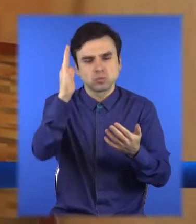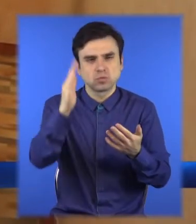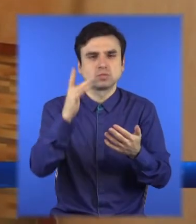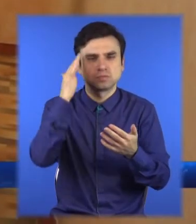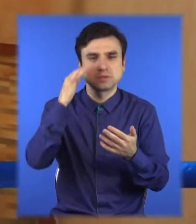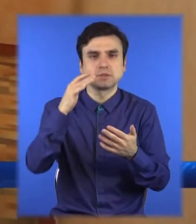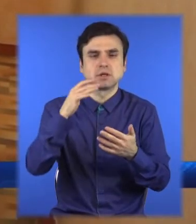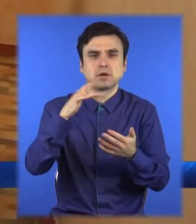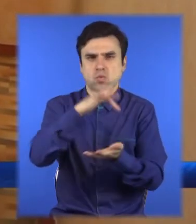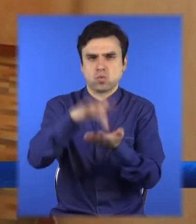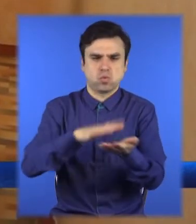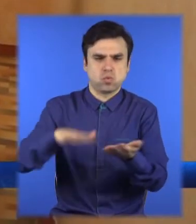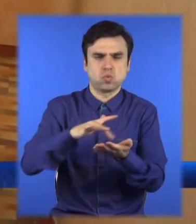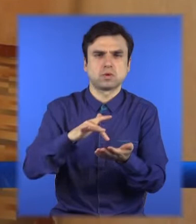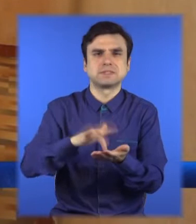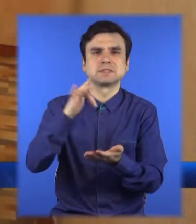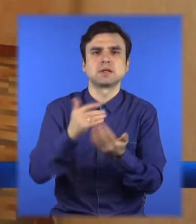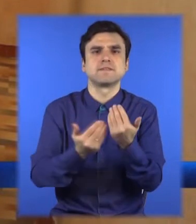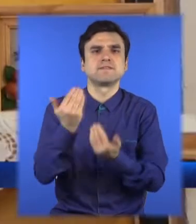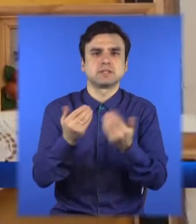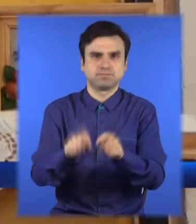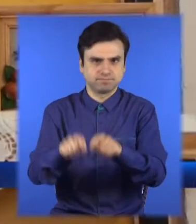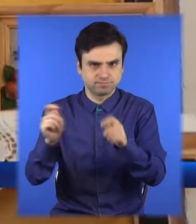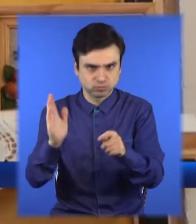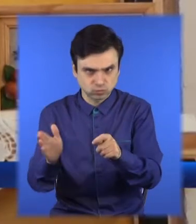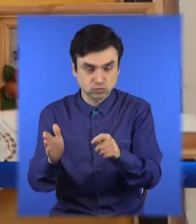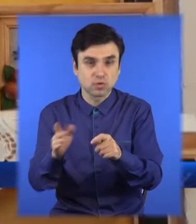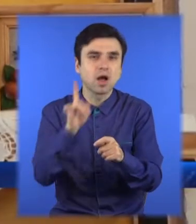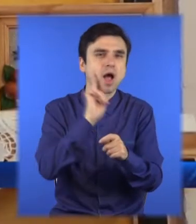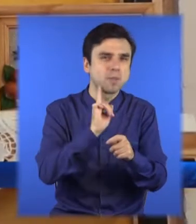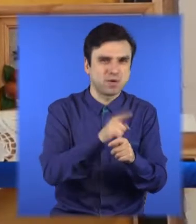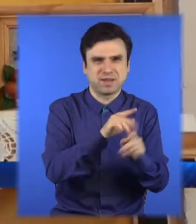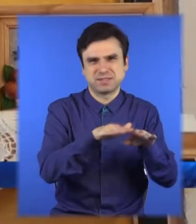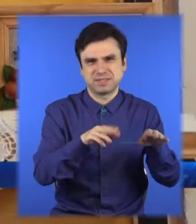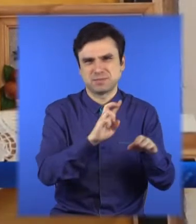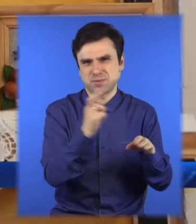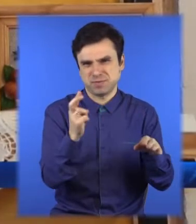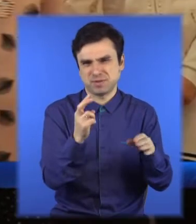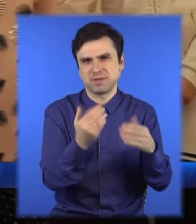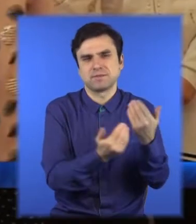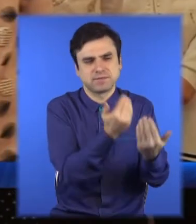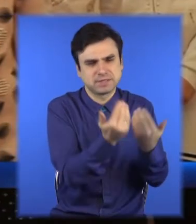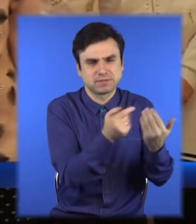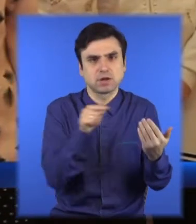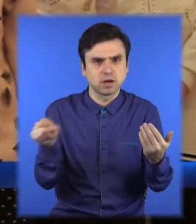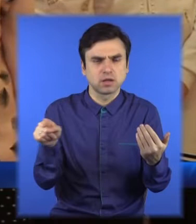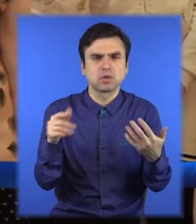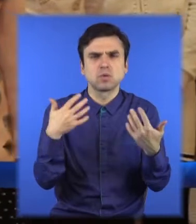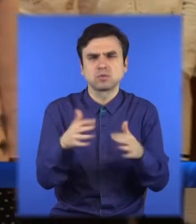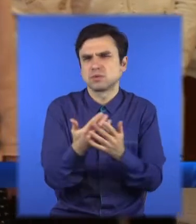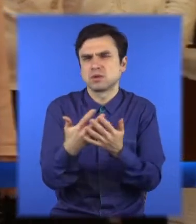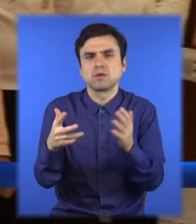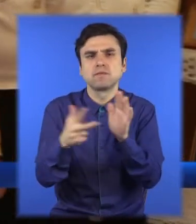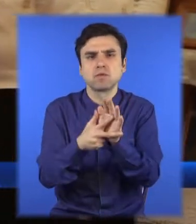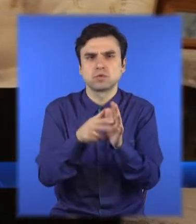міському виставковому залі. В приміщенні ж міської дитячої бібліотеки різноманітні творчі виставки проводять ось уже 8-й